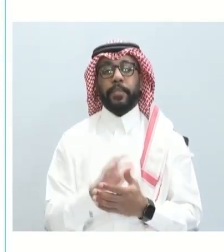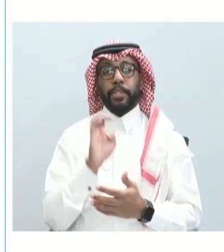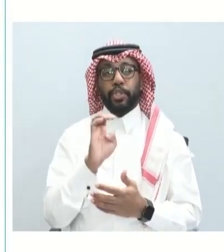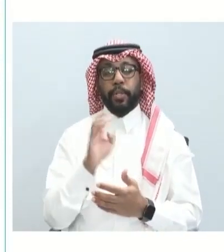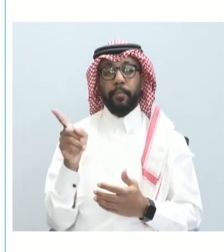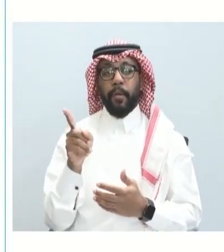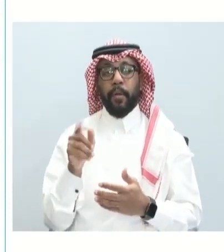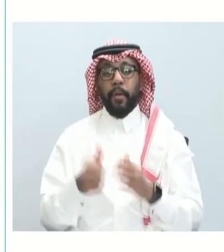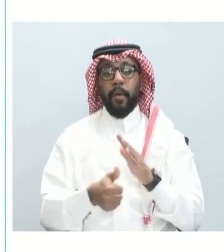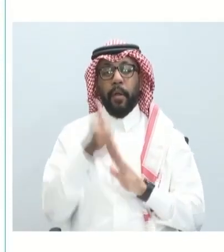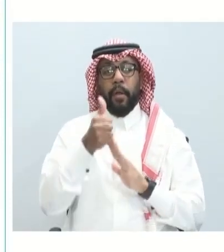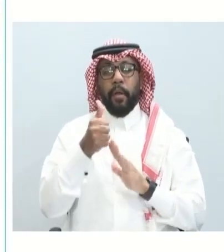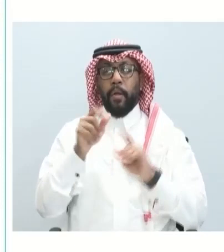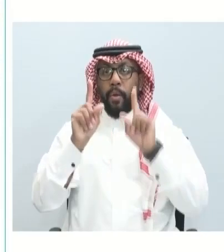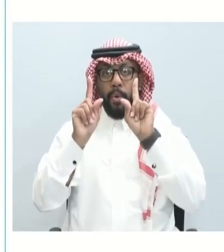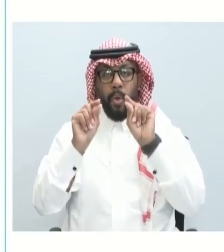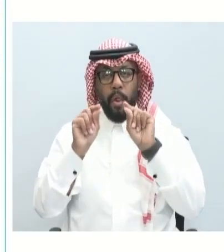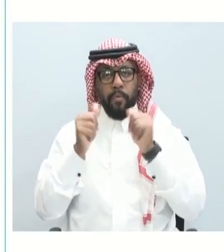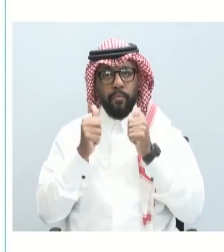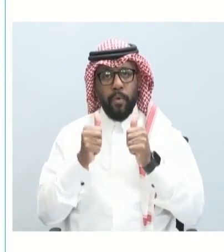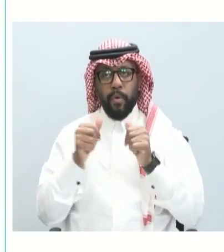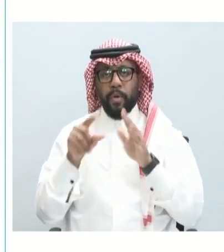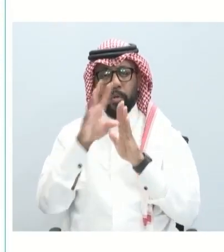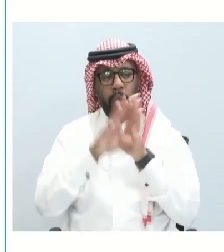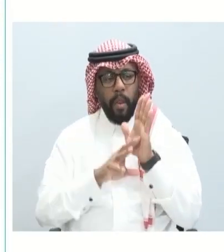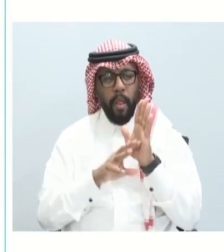رايك اكثر احكاما ولماذا